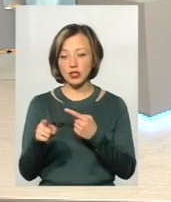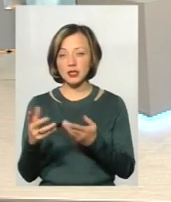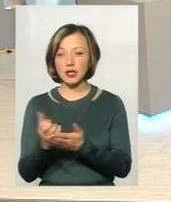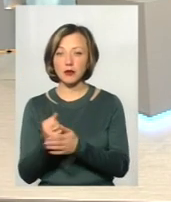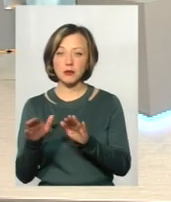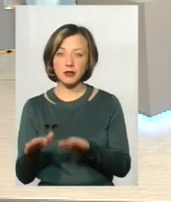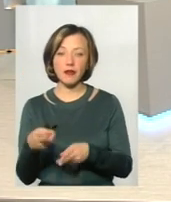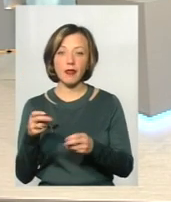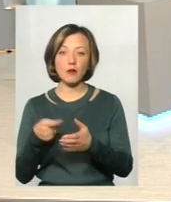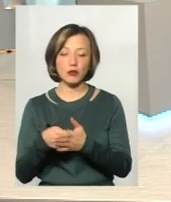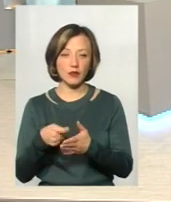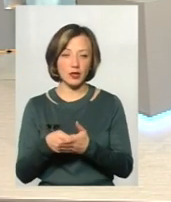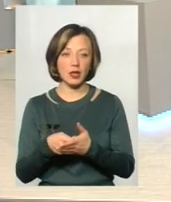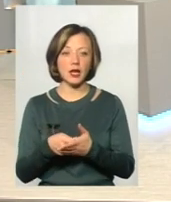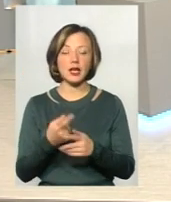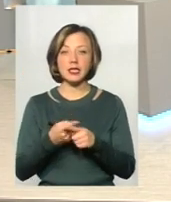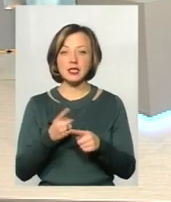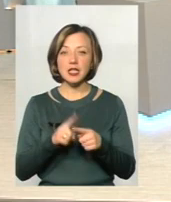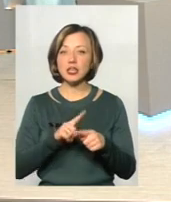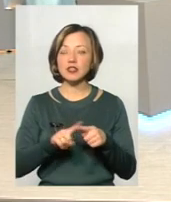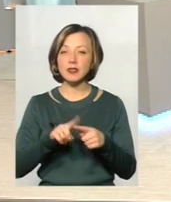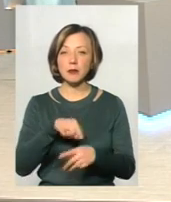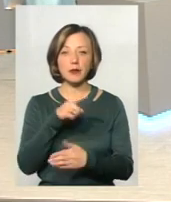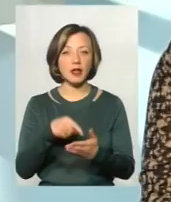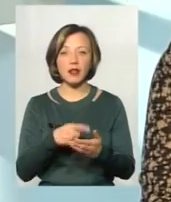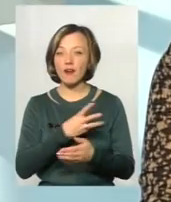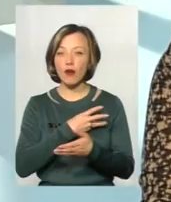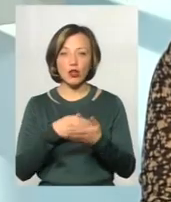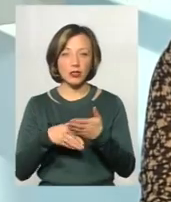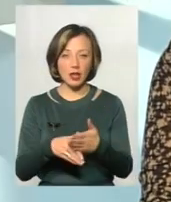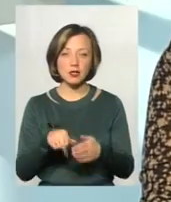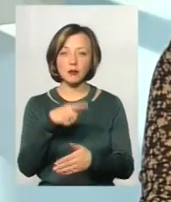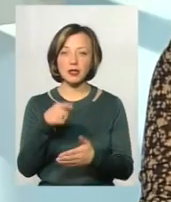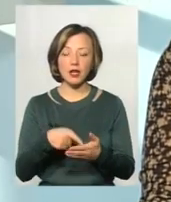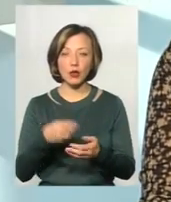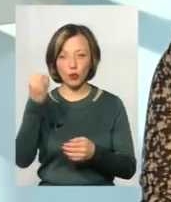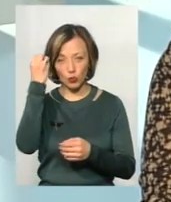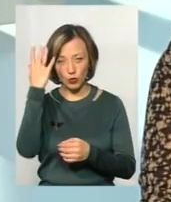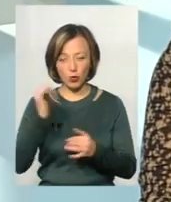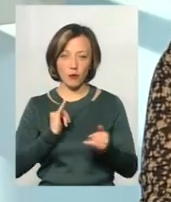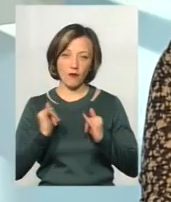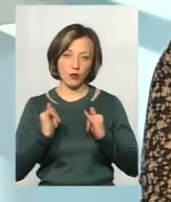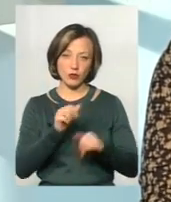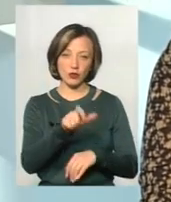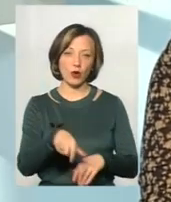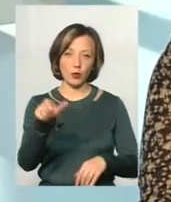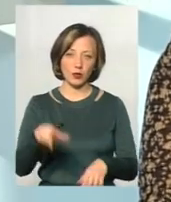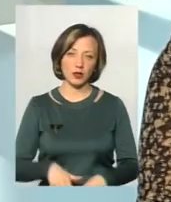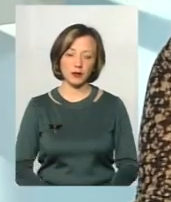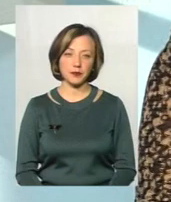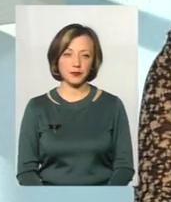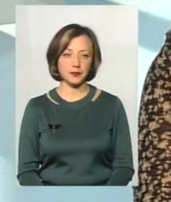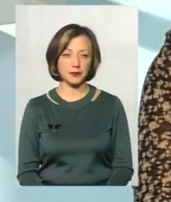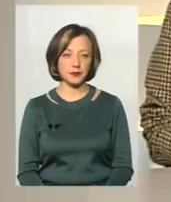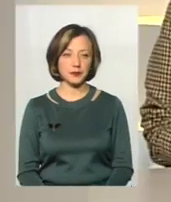де підготувати. Тобто це скоріше запитання не до волонтерів, а запитання культури як кожної людини. Добре, в